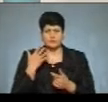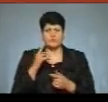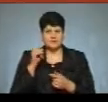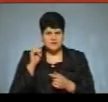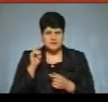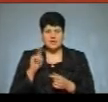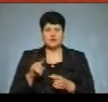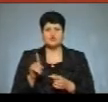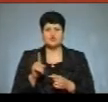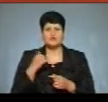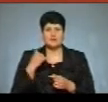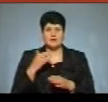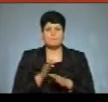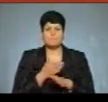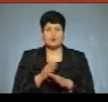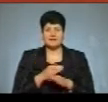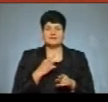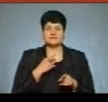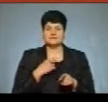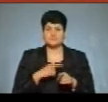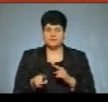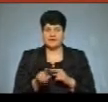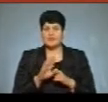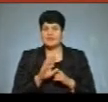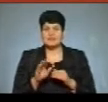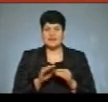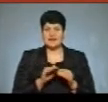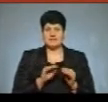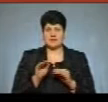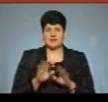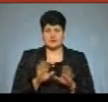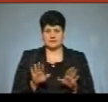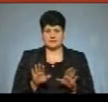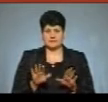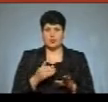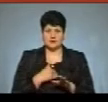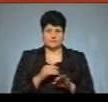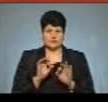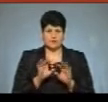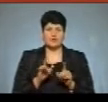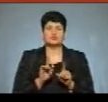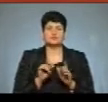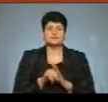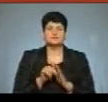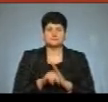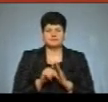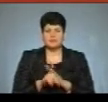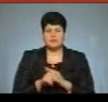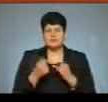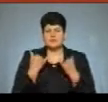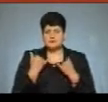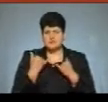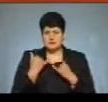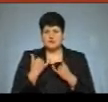відомо, що виклики поділяються на екстрені і на невідкладні. Якраз хотіли, і щоб ви роз'яснили нашим глядачам, адже зараз,